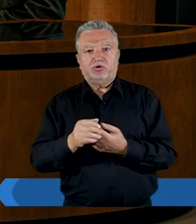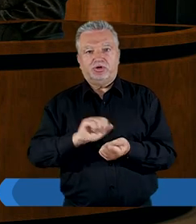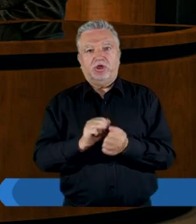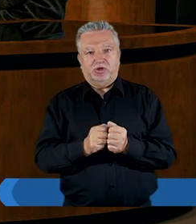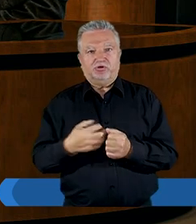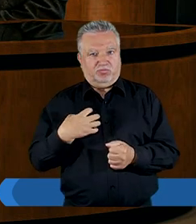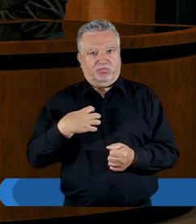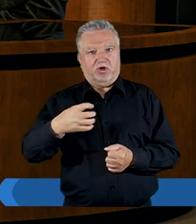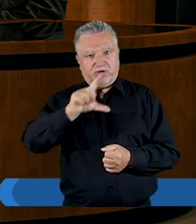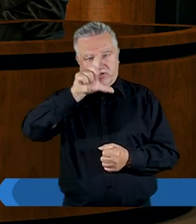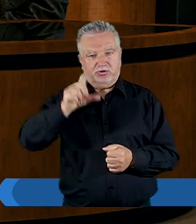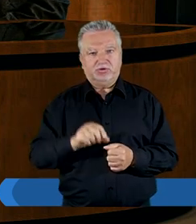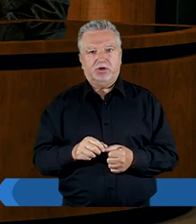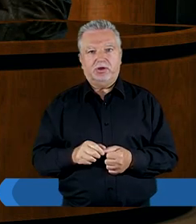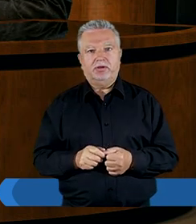najbogatsi ludzie naokół.